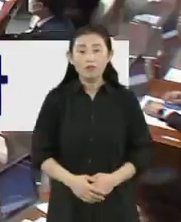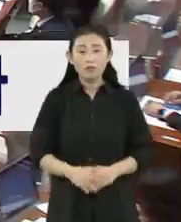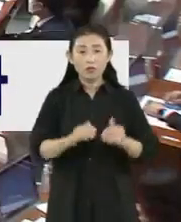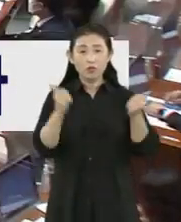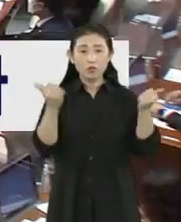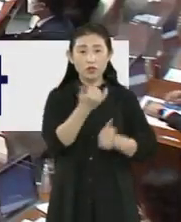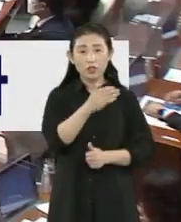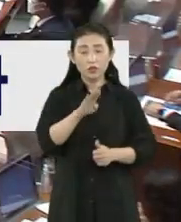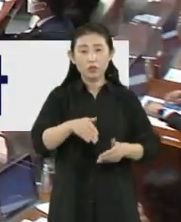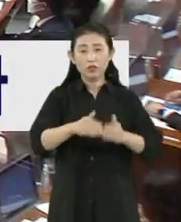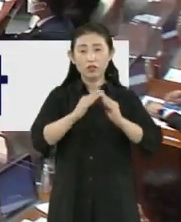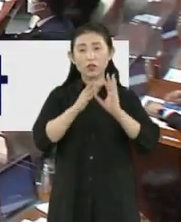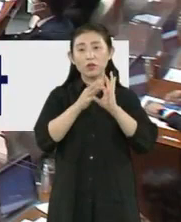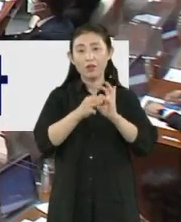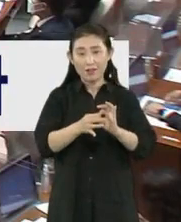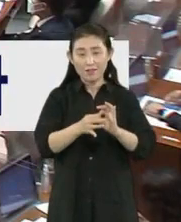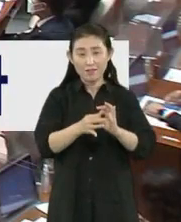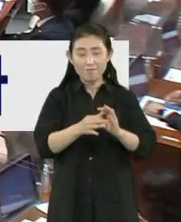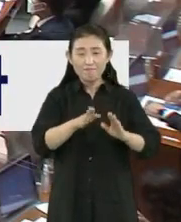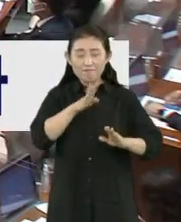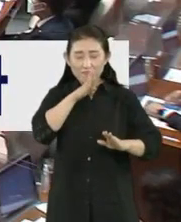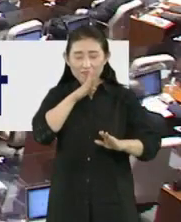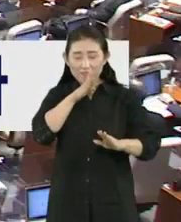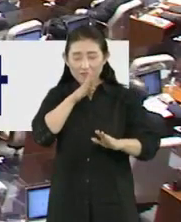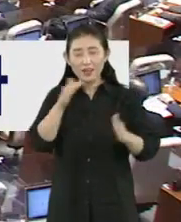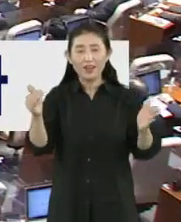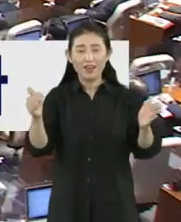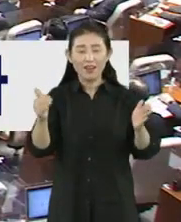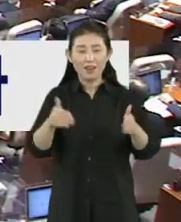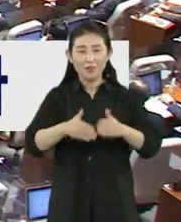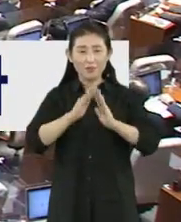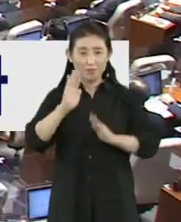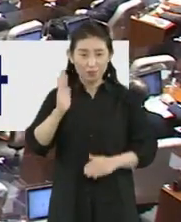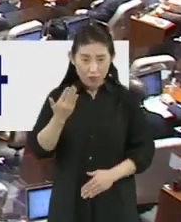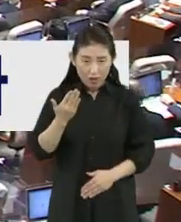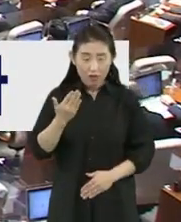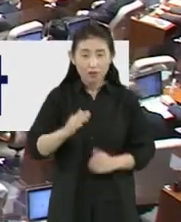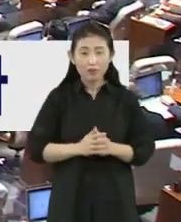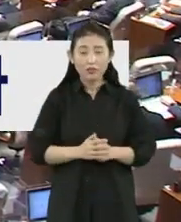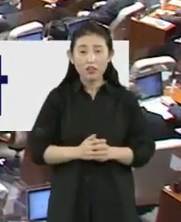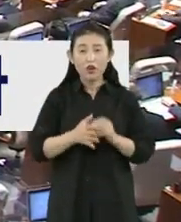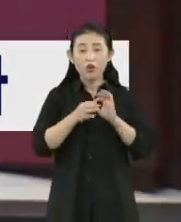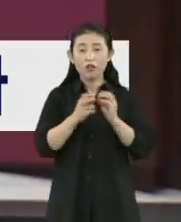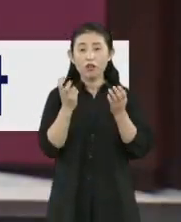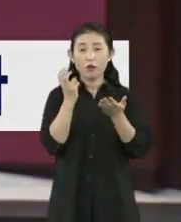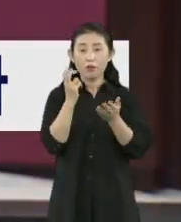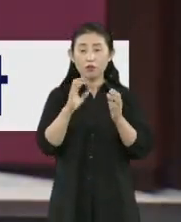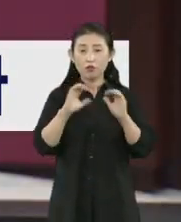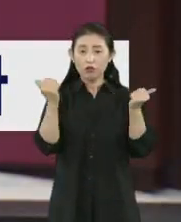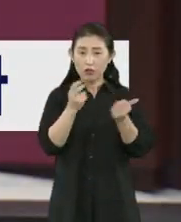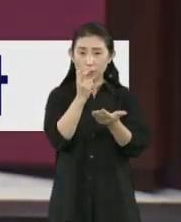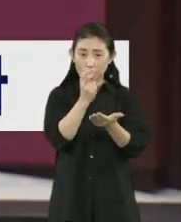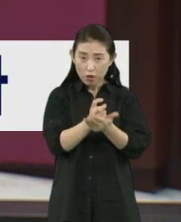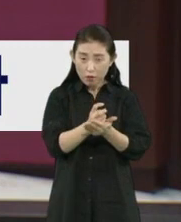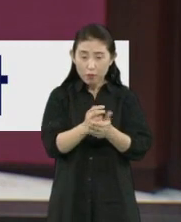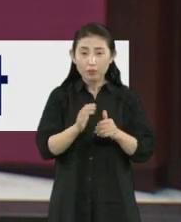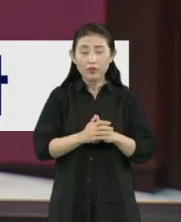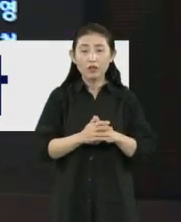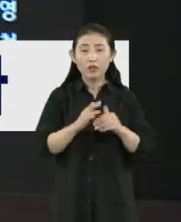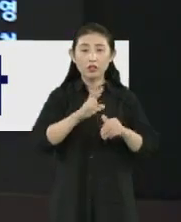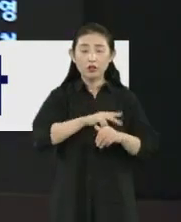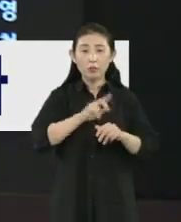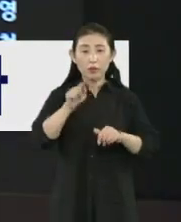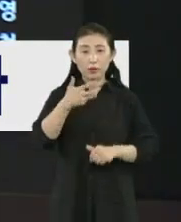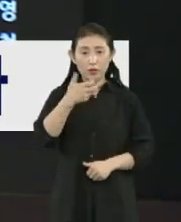국회 세종의사당 설치가 마침표를 찍었습니다. 국회 세종의사당 설치를 위한 법안이 재석 185명